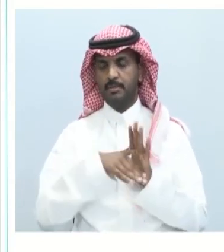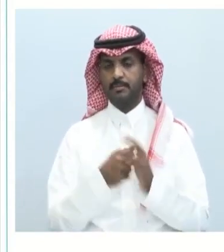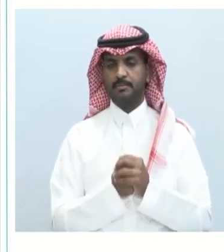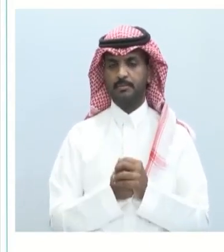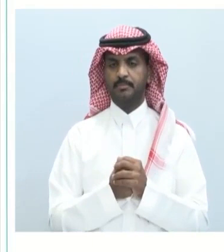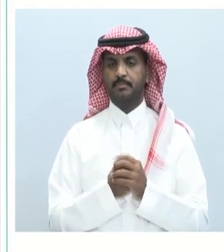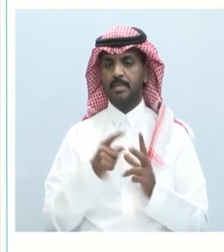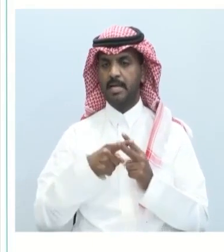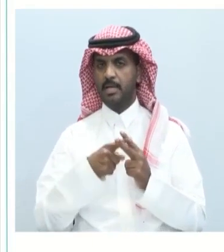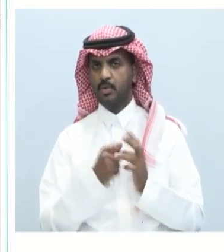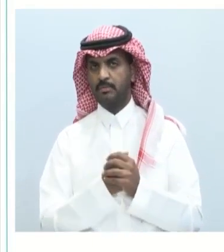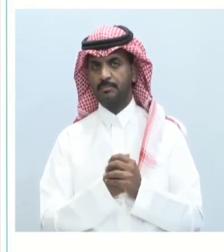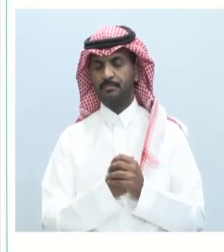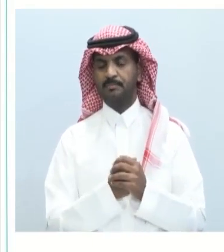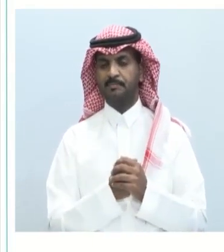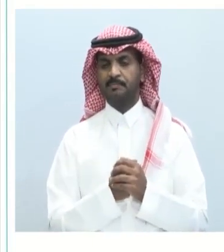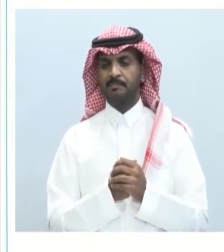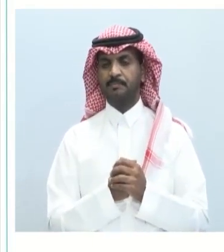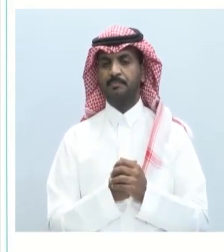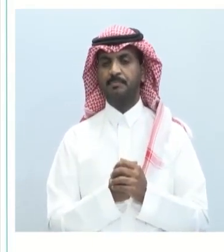من ادوات قاعده البيانات